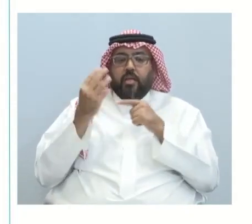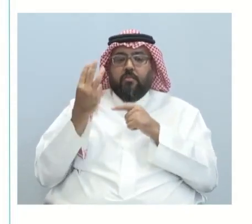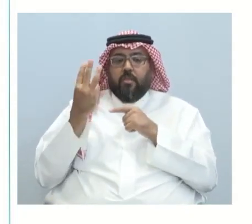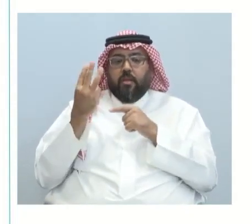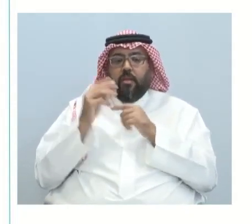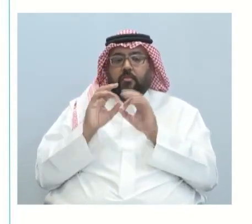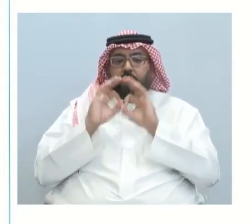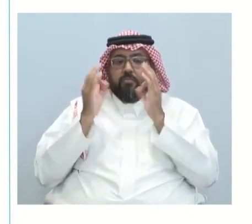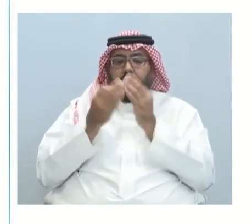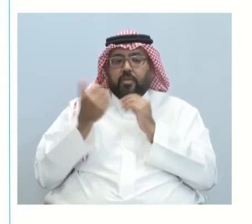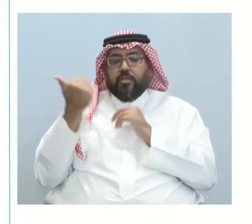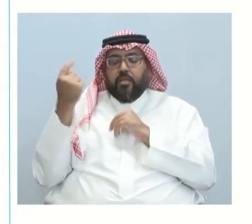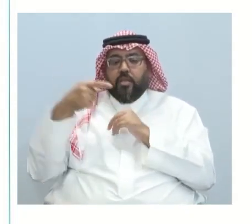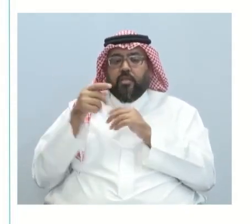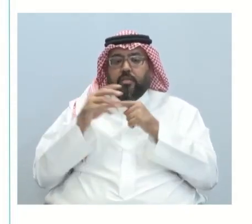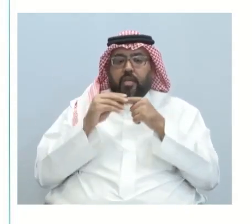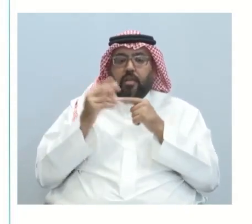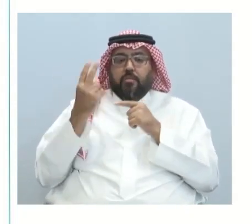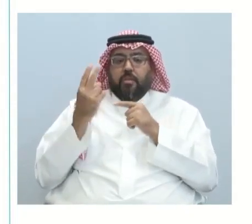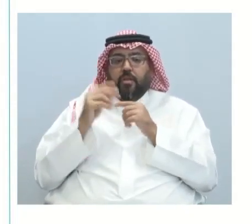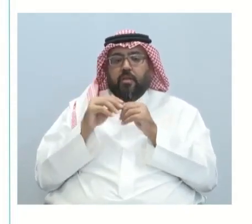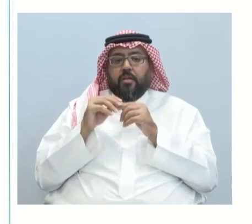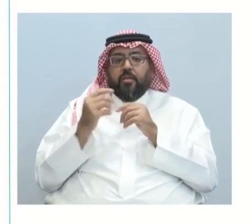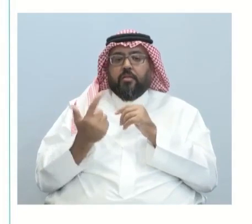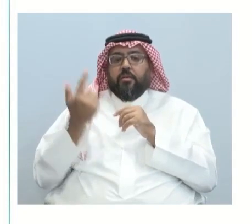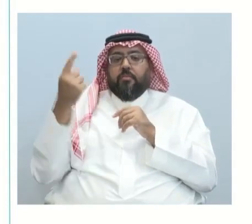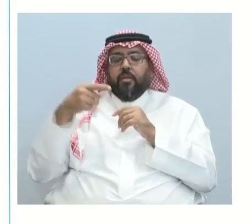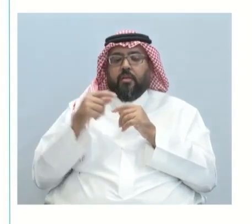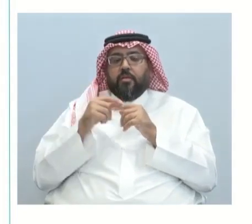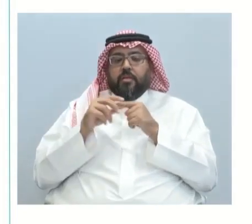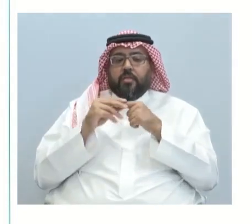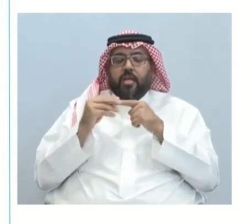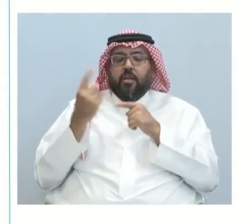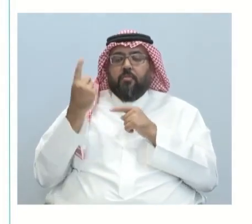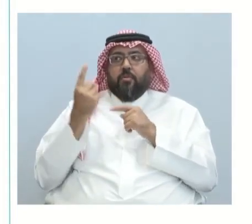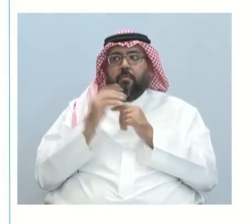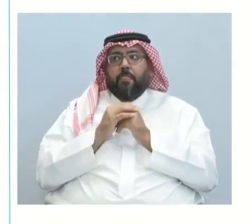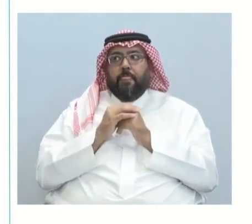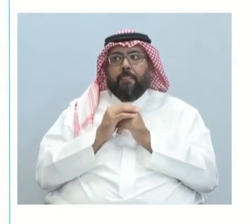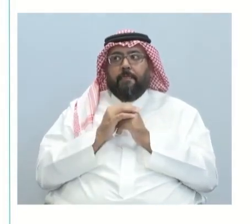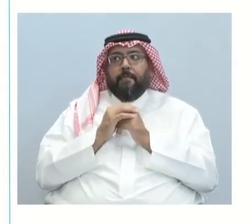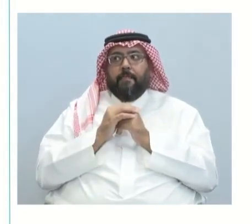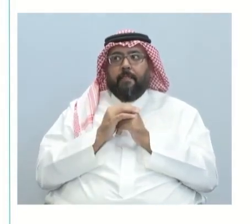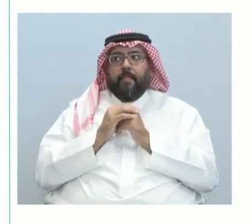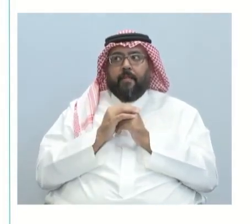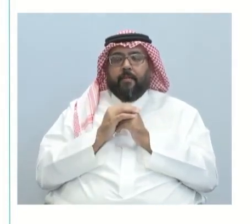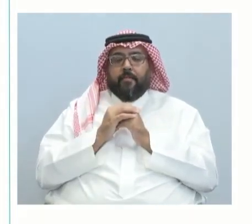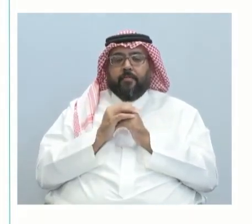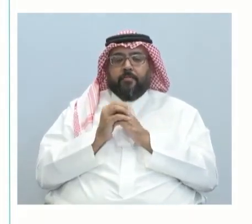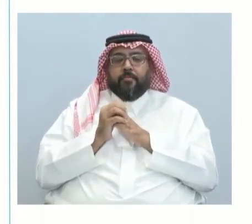المجموعه 16 -2 والمجموعه 17 سالب واحد المجموعه 17 سالب